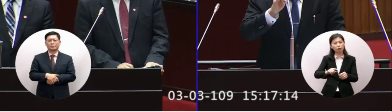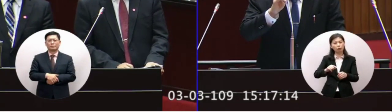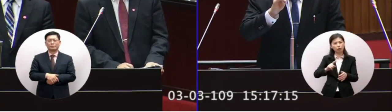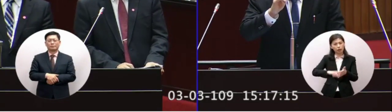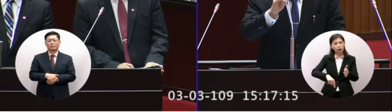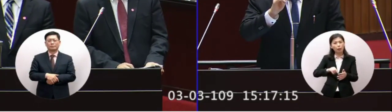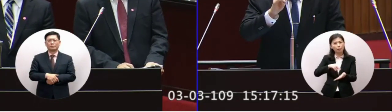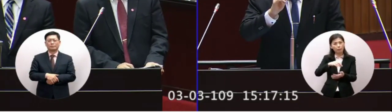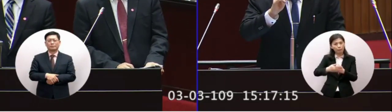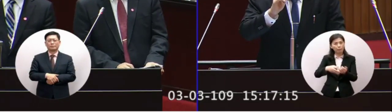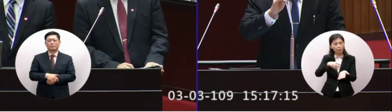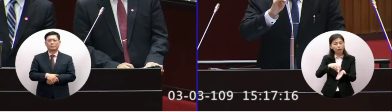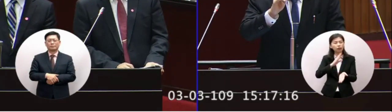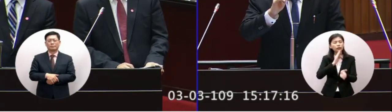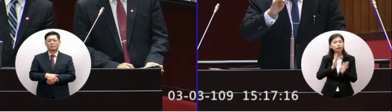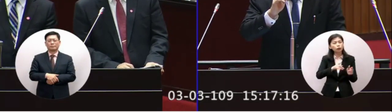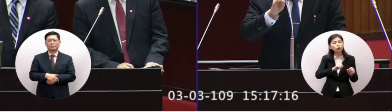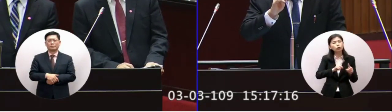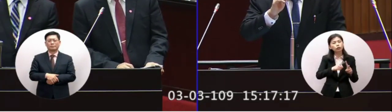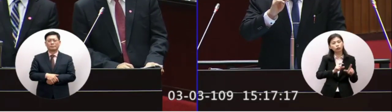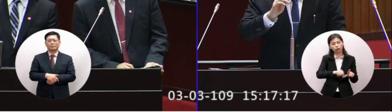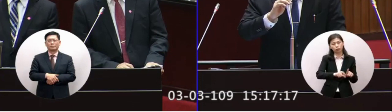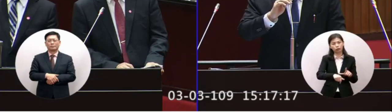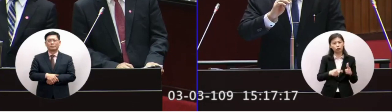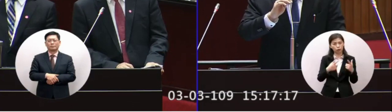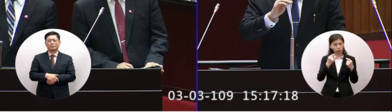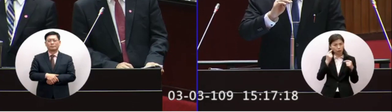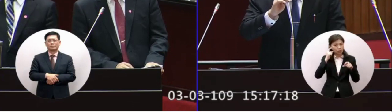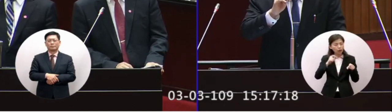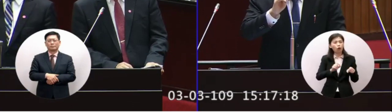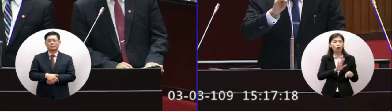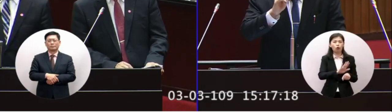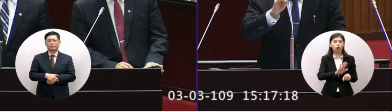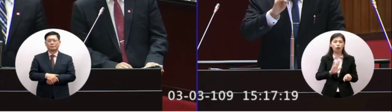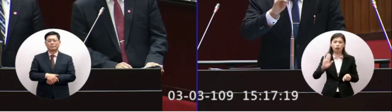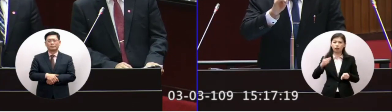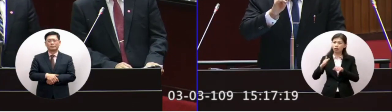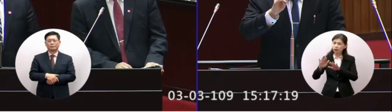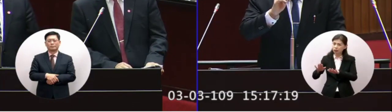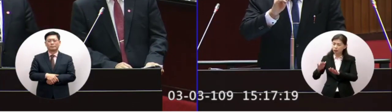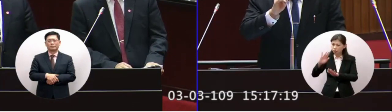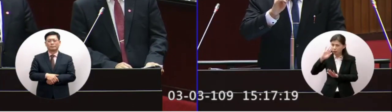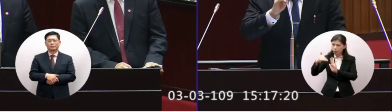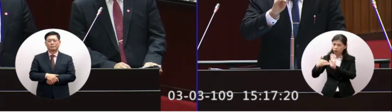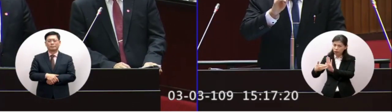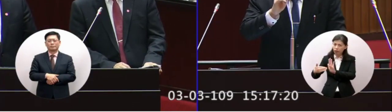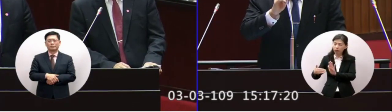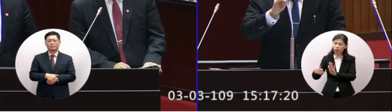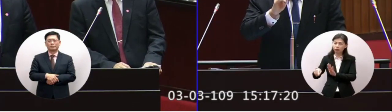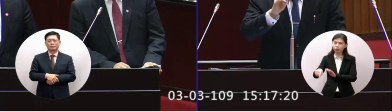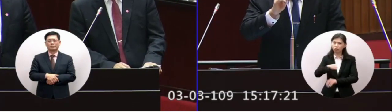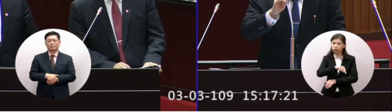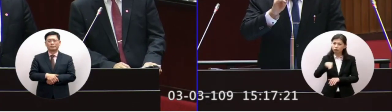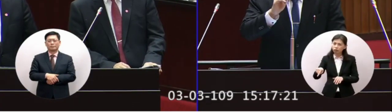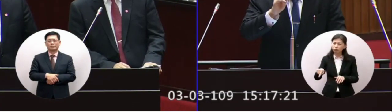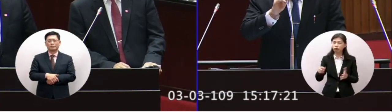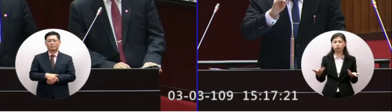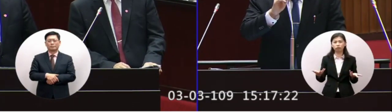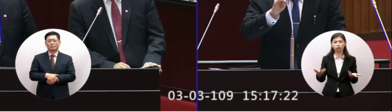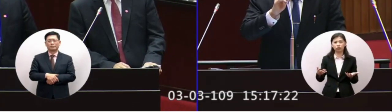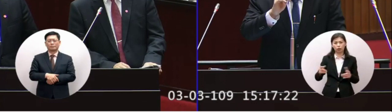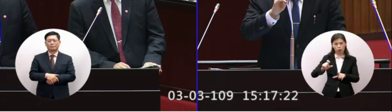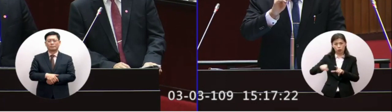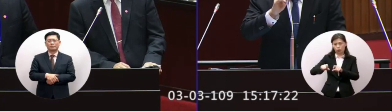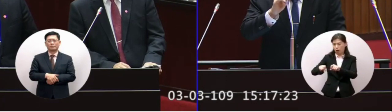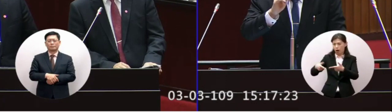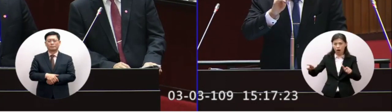上它是针对中小企业，那这是原本的计划。那跟这次的防疫千亿保，其实防疫千亿保它是好像所有的